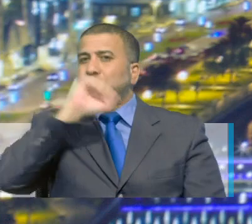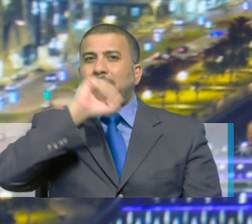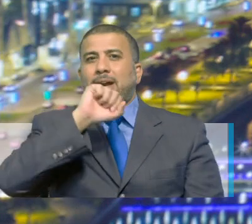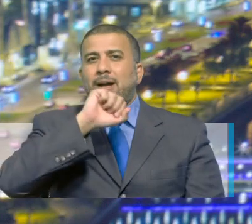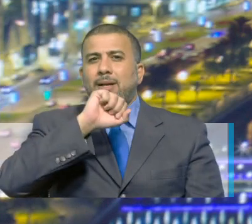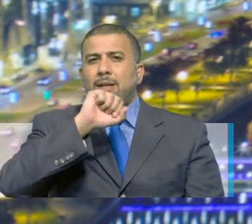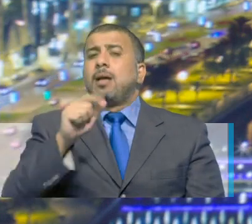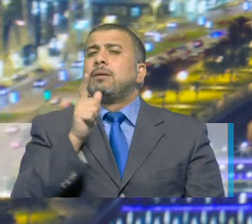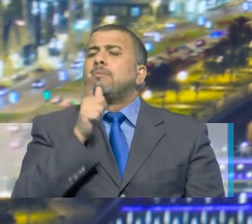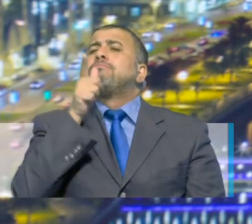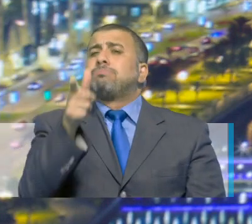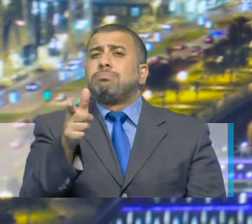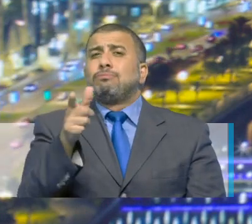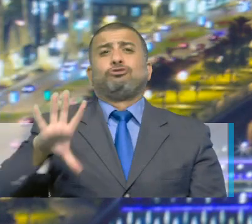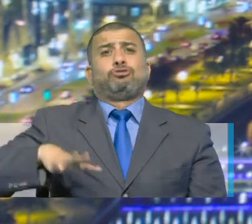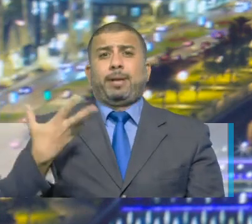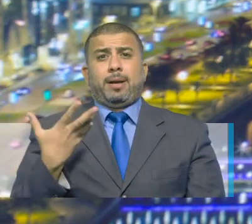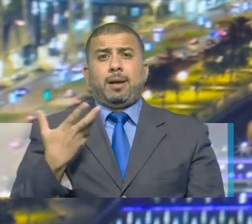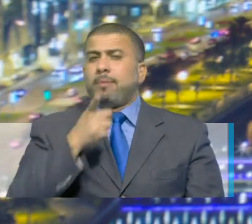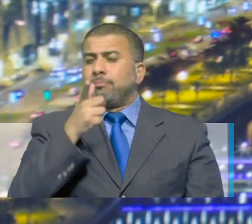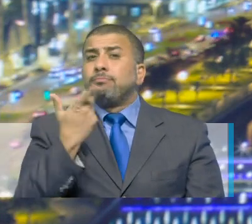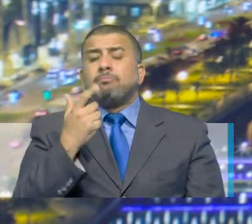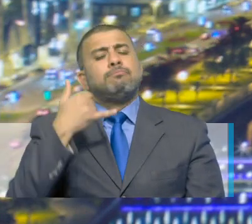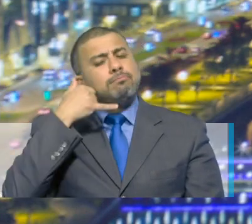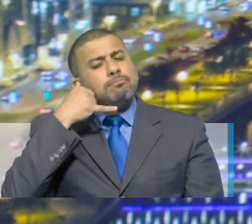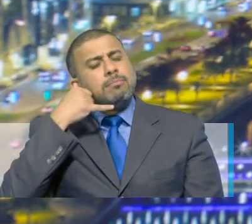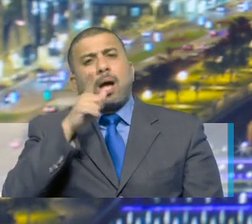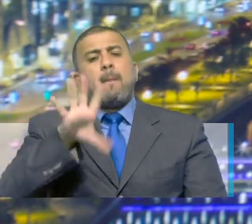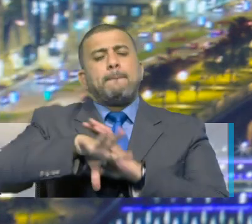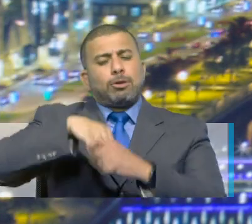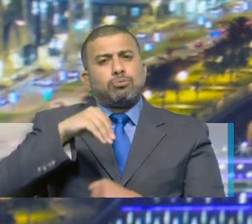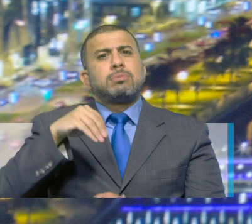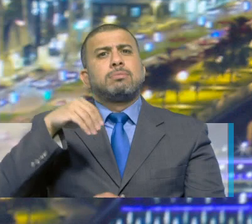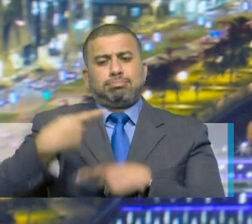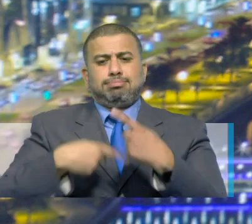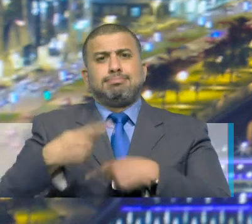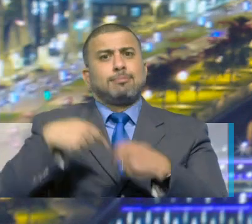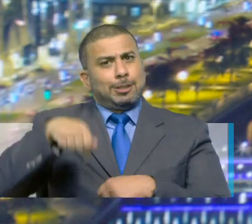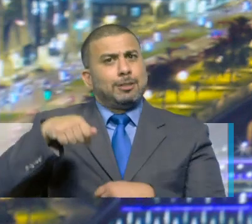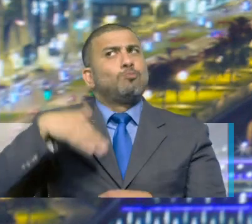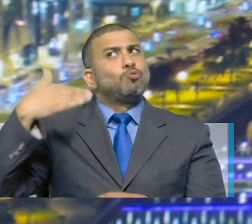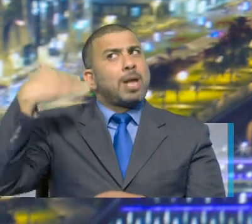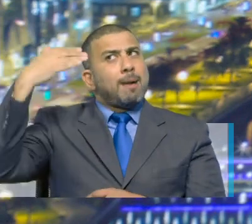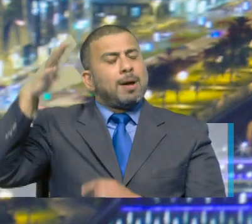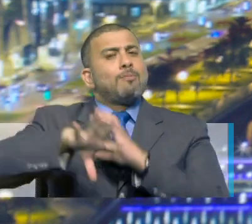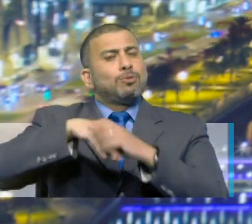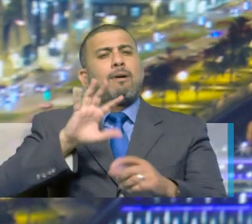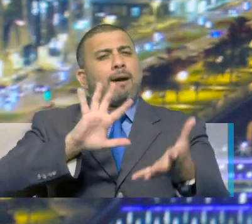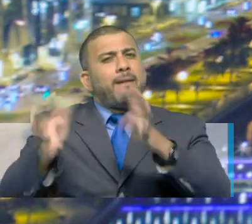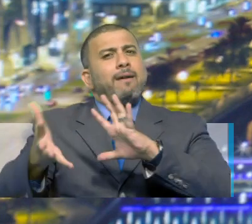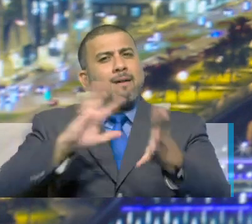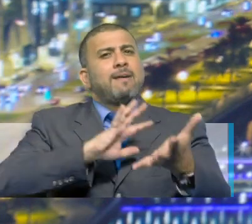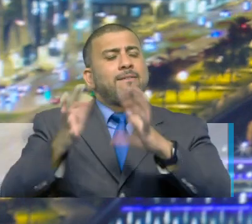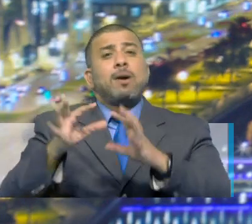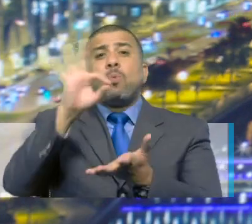الشارقة. تحدث خلالها سموه عن بعض المشروعات التنموية القائمة منها والمستقبلية، وتحديدا